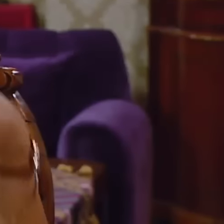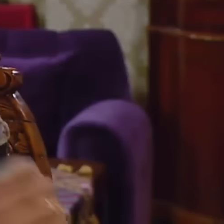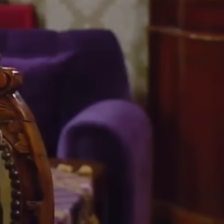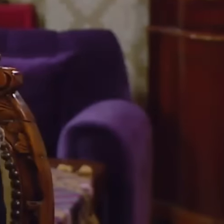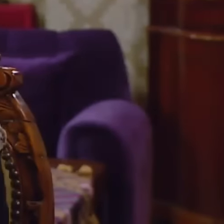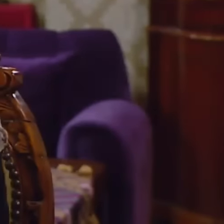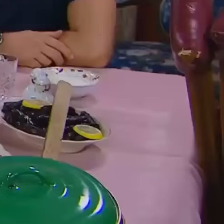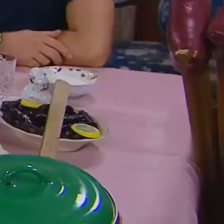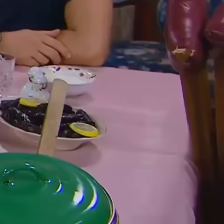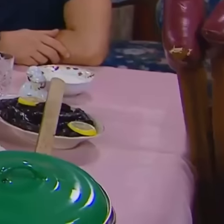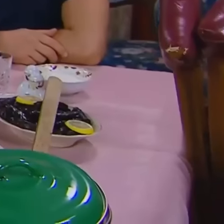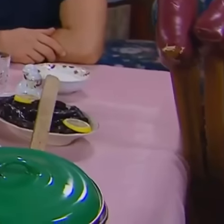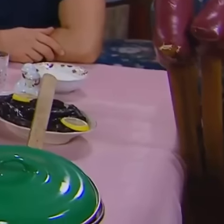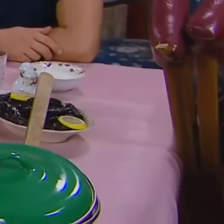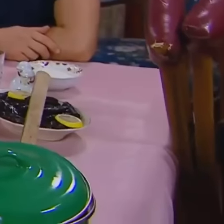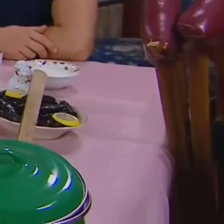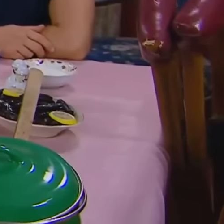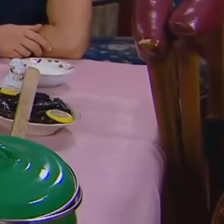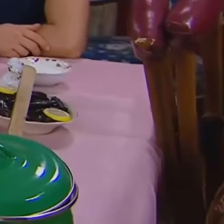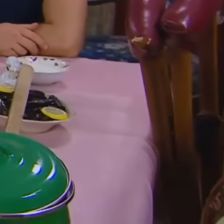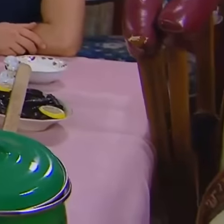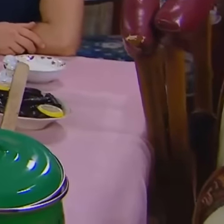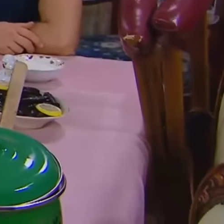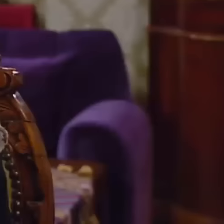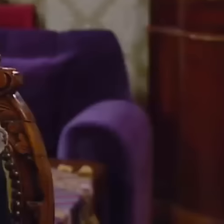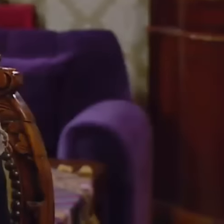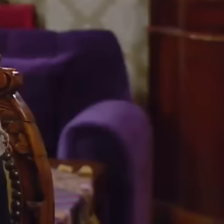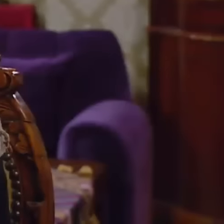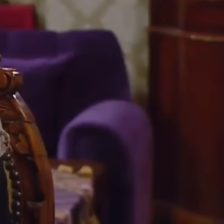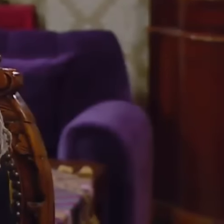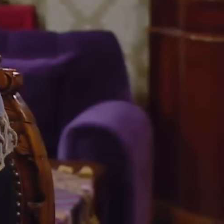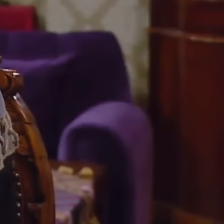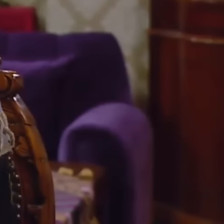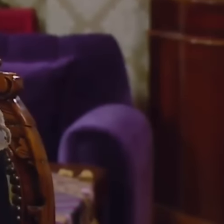piyaz. Gülden bir müddet düşünüp duyarsızca çorbasını içmeye koyuldu.